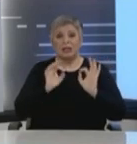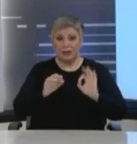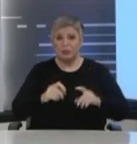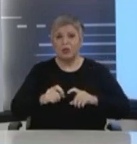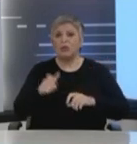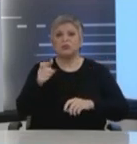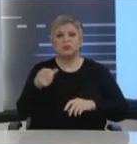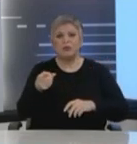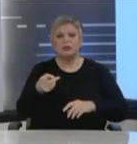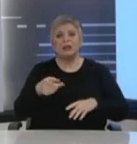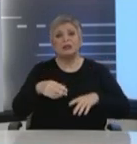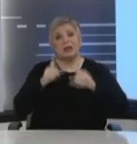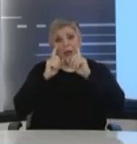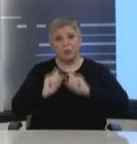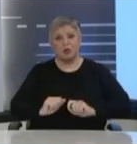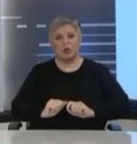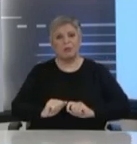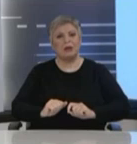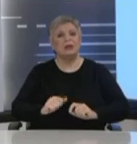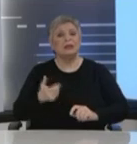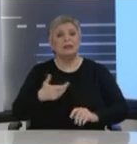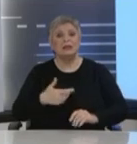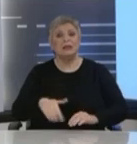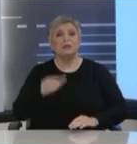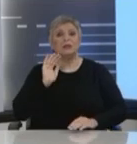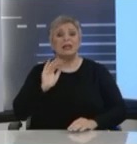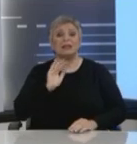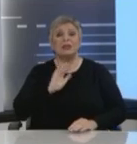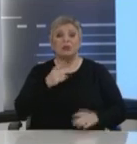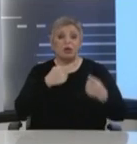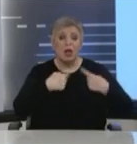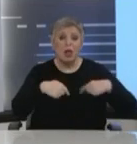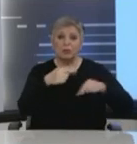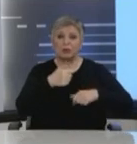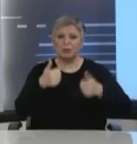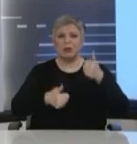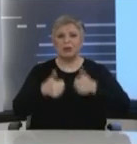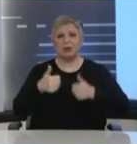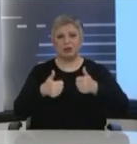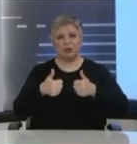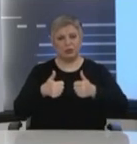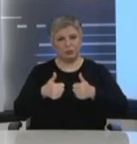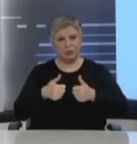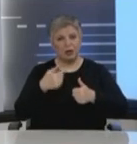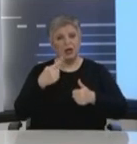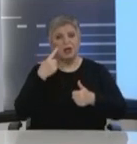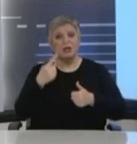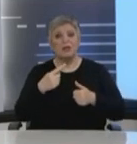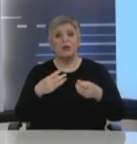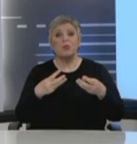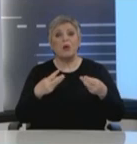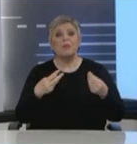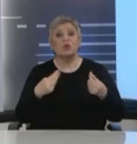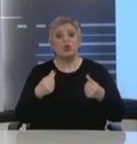λαό, να ζητήσουν αμέσως από την Επιτροπή Ανταγωνισμού να εξετάσει την ομαλή λειτουργία